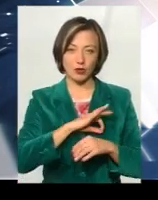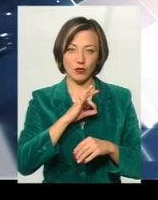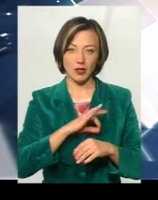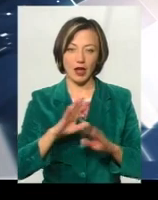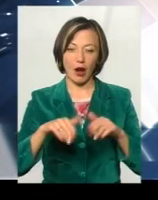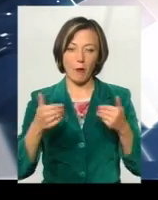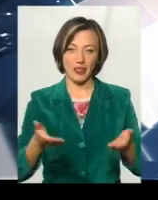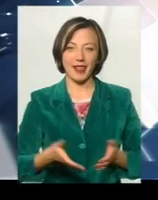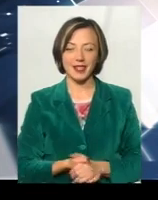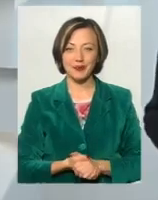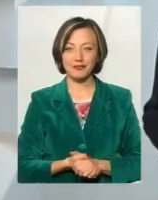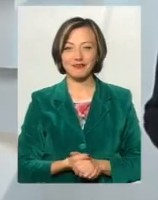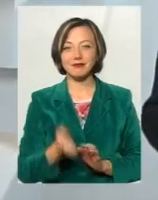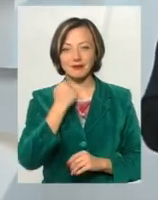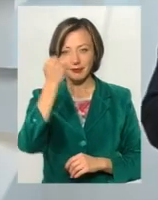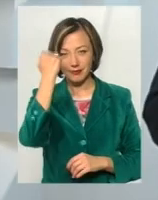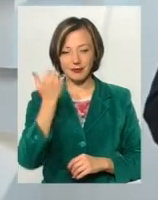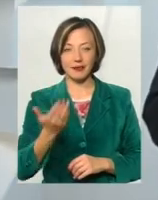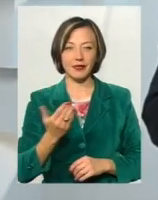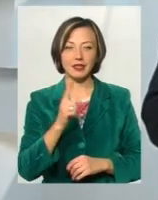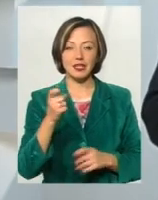користуватися рекомендаціями.